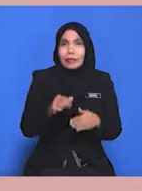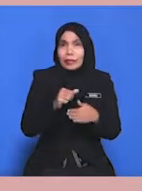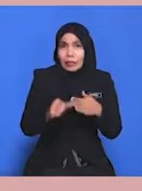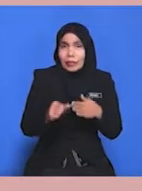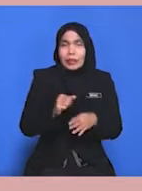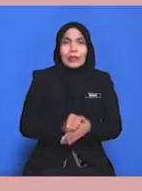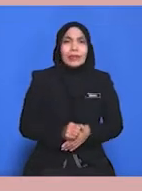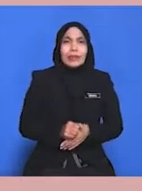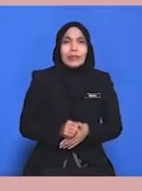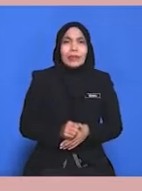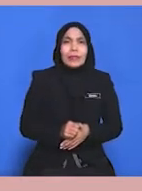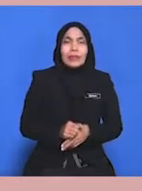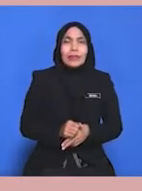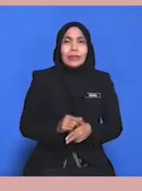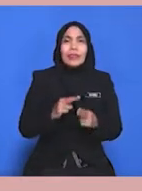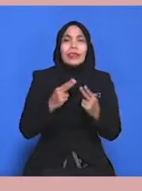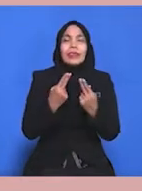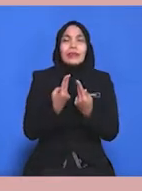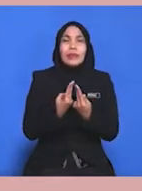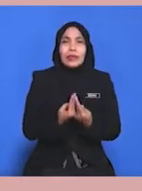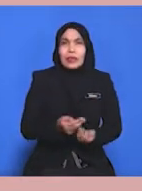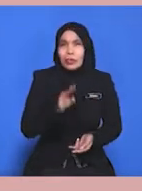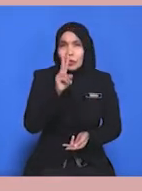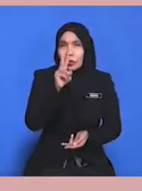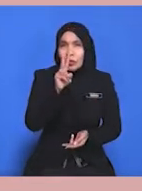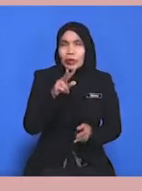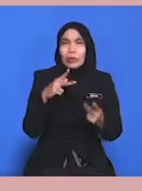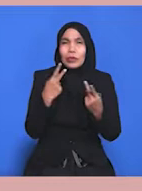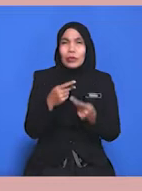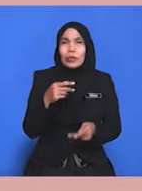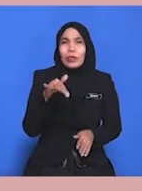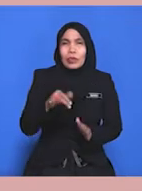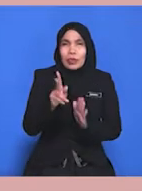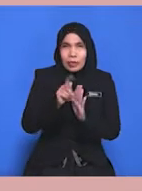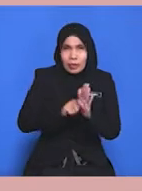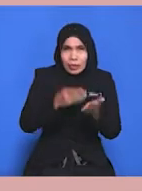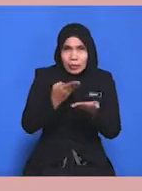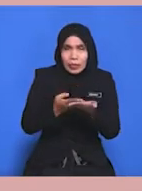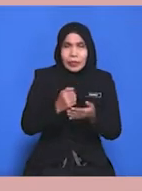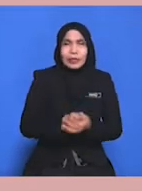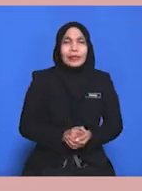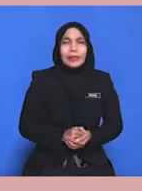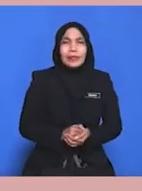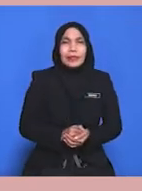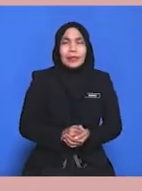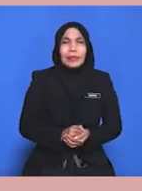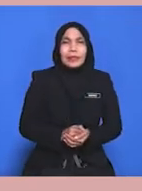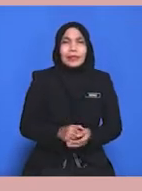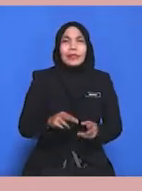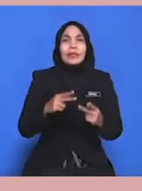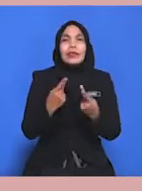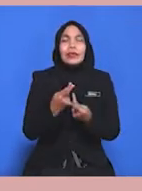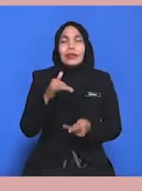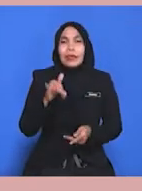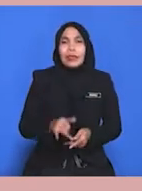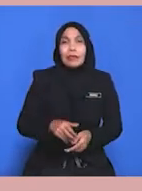Ia menghimpunkan 2 pasukan terbaik dari pertandingan ini. Pasukan yang menang akan disebut